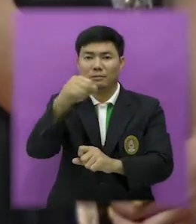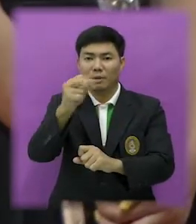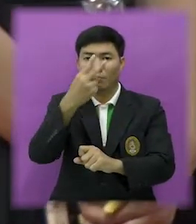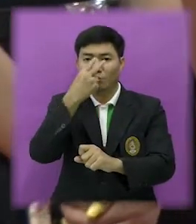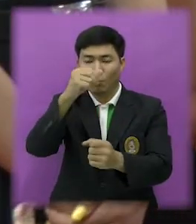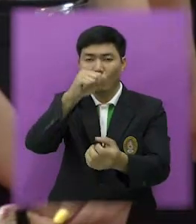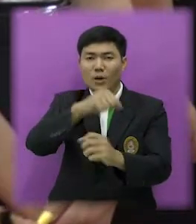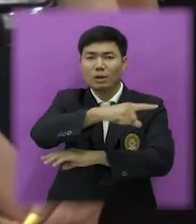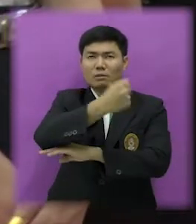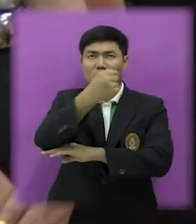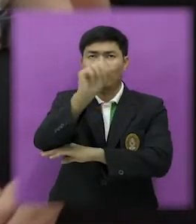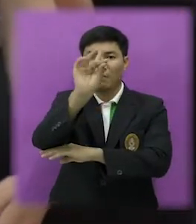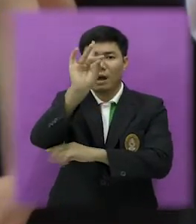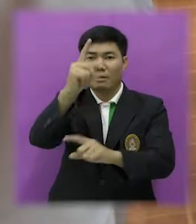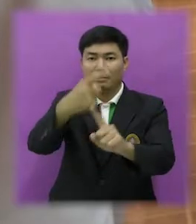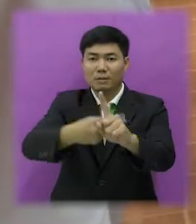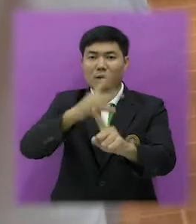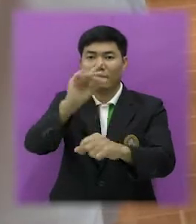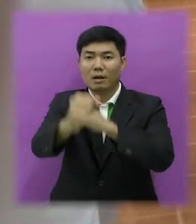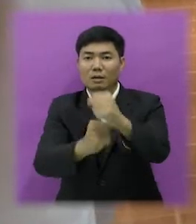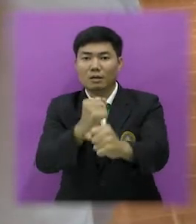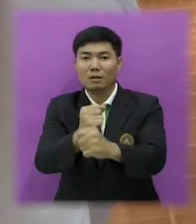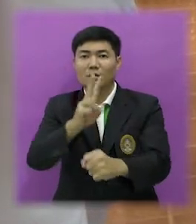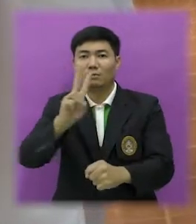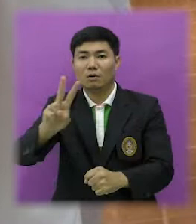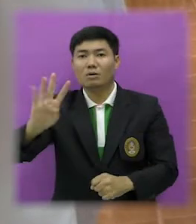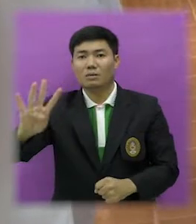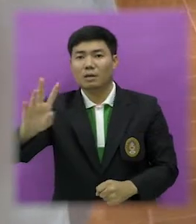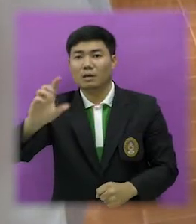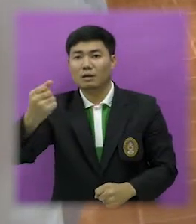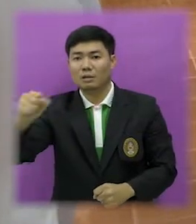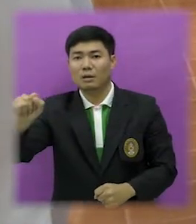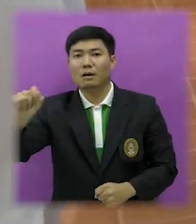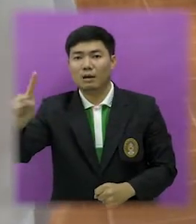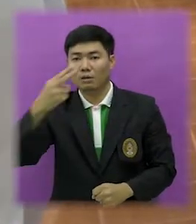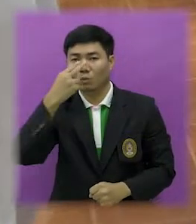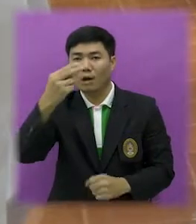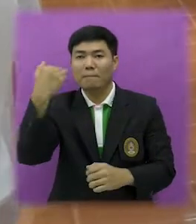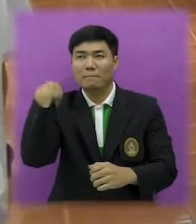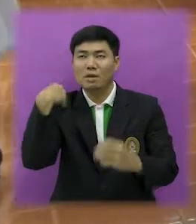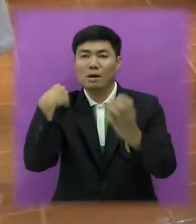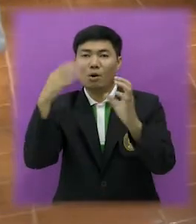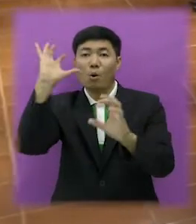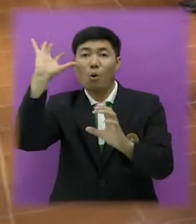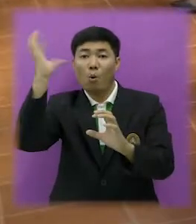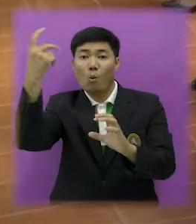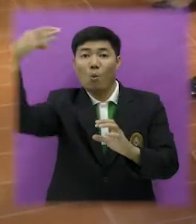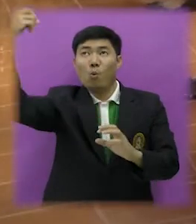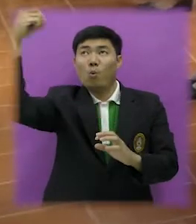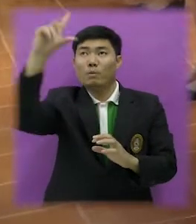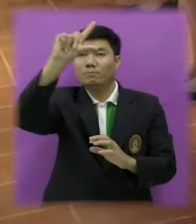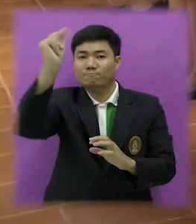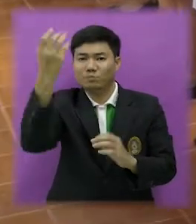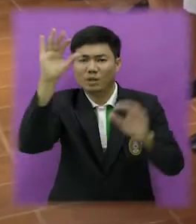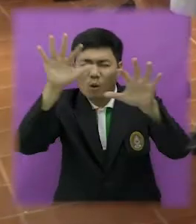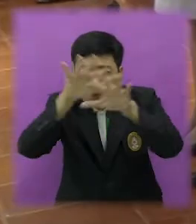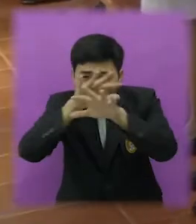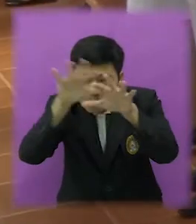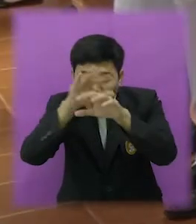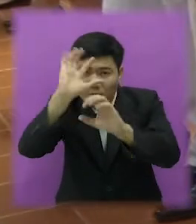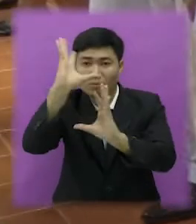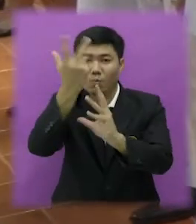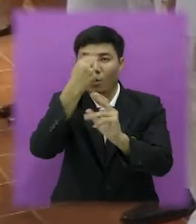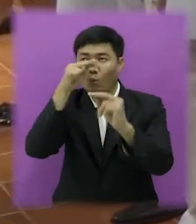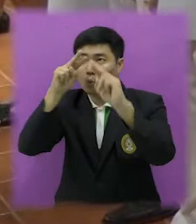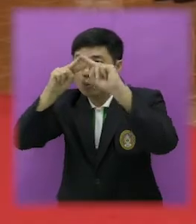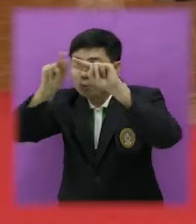ตรงกับวันที่18สิงหาคมพุทธศักราช2411จะเกิดปรากฏการณ์สุริยุปราคามืดหมดดวงจะเห็